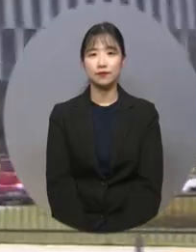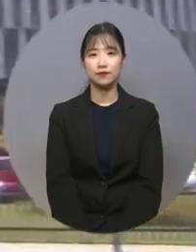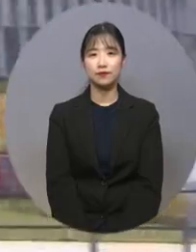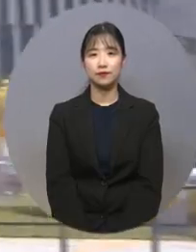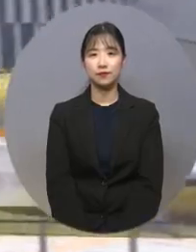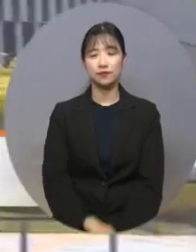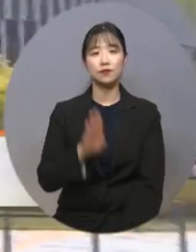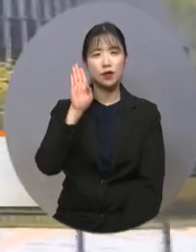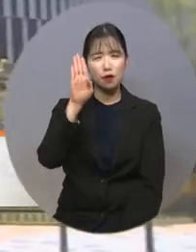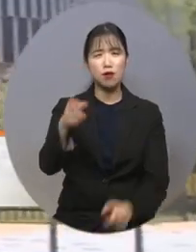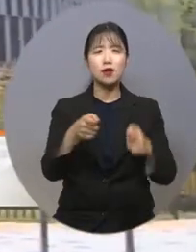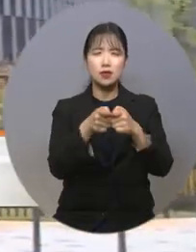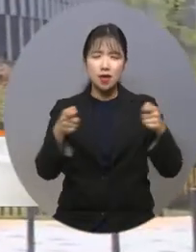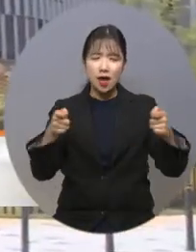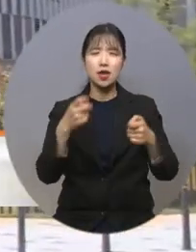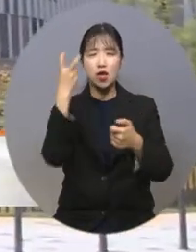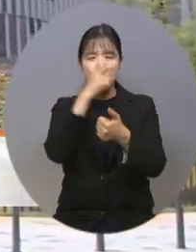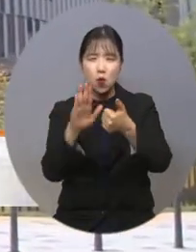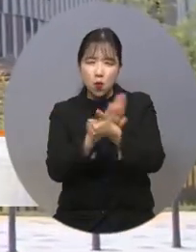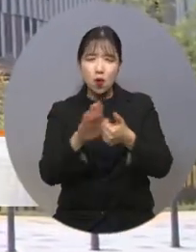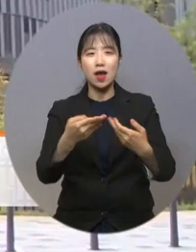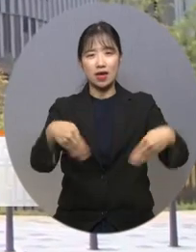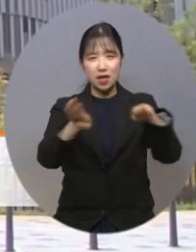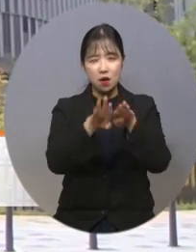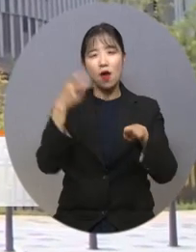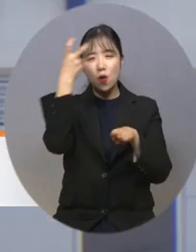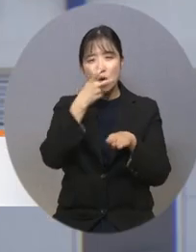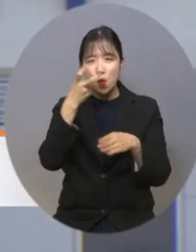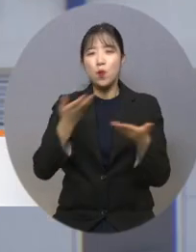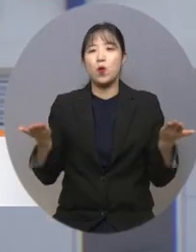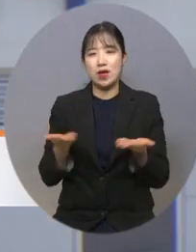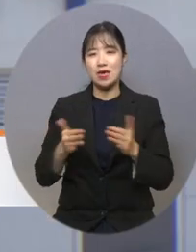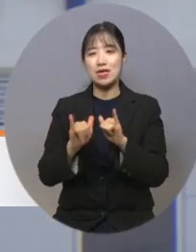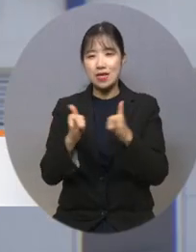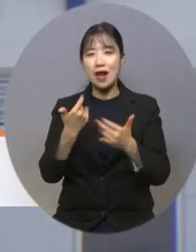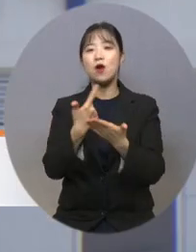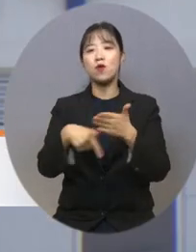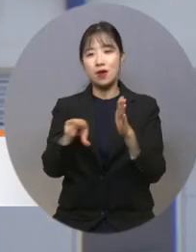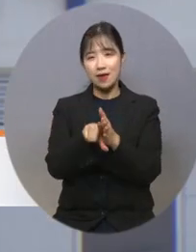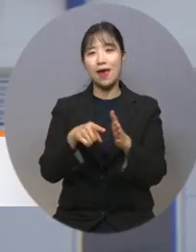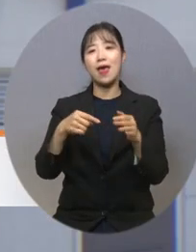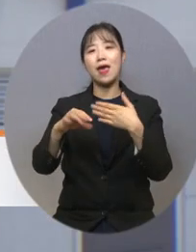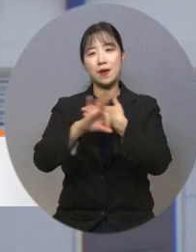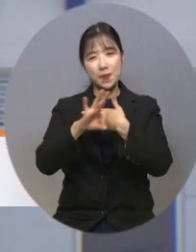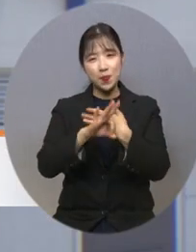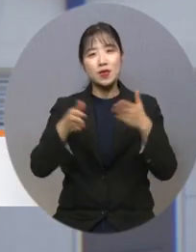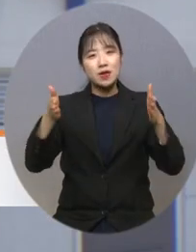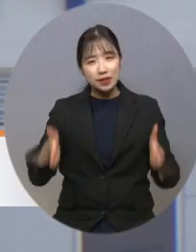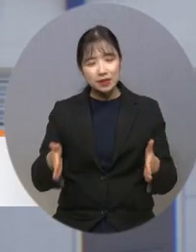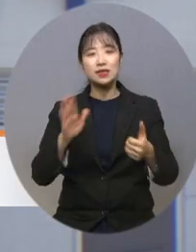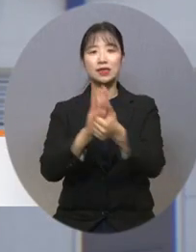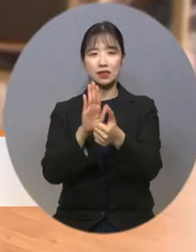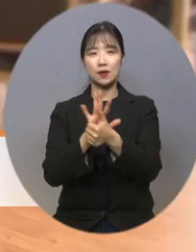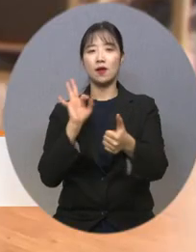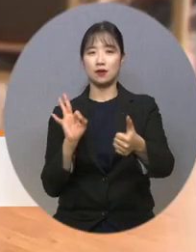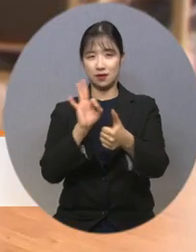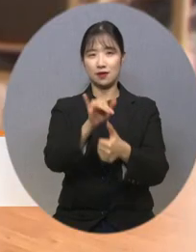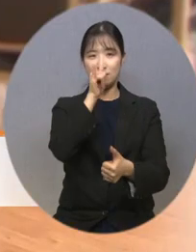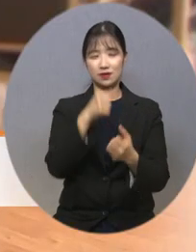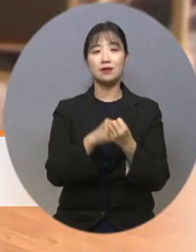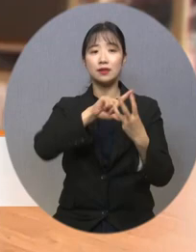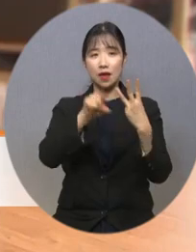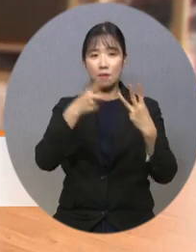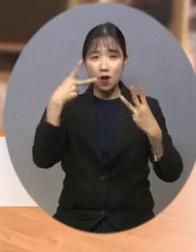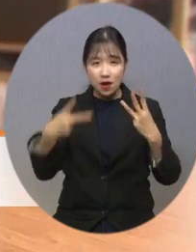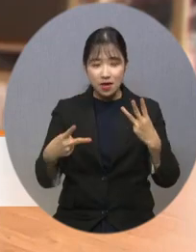앞으로 장기영 기간 돌봄 인력을 위한 1시 지원금 1 지급됩니다 지난 2일 보건복지부는 장기요양